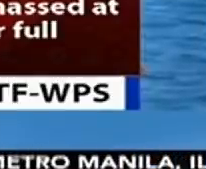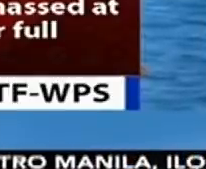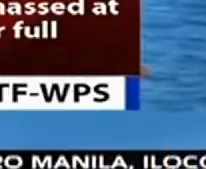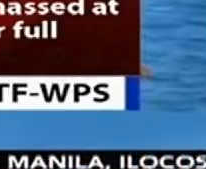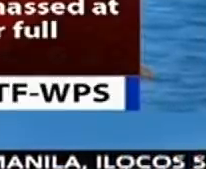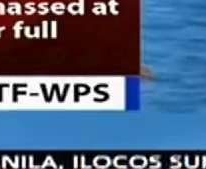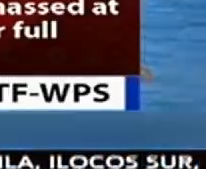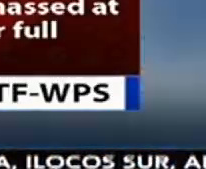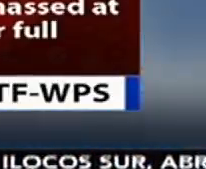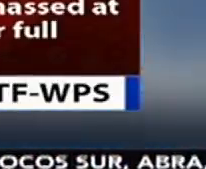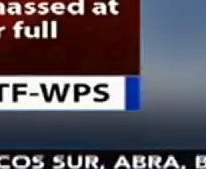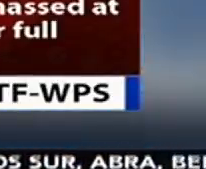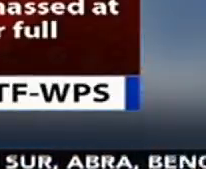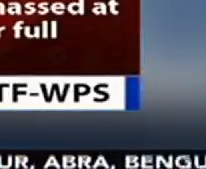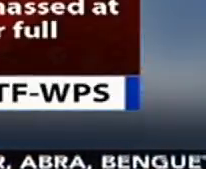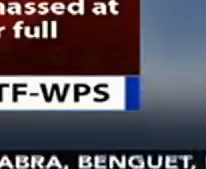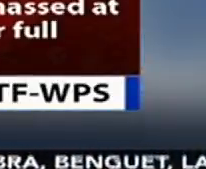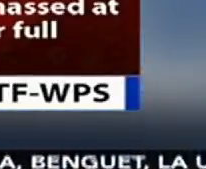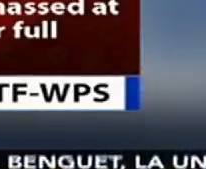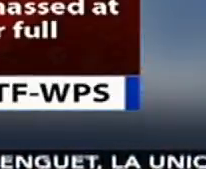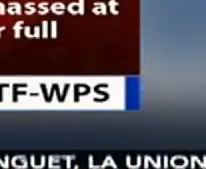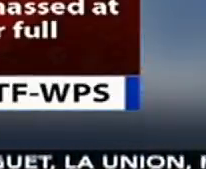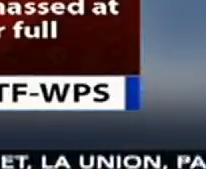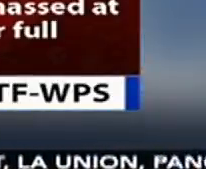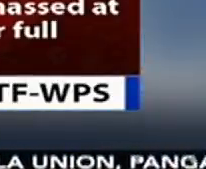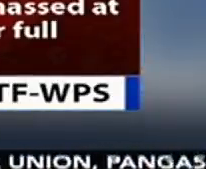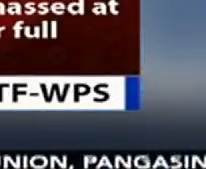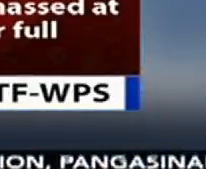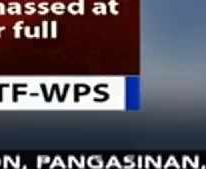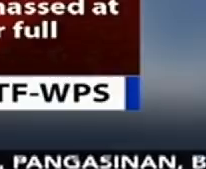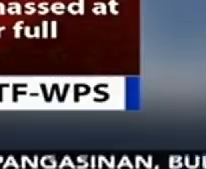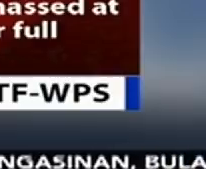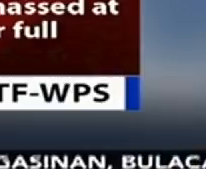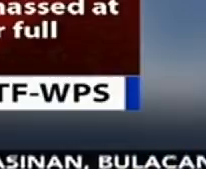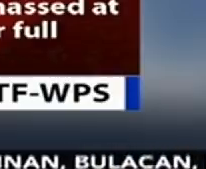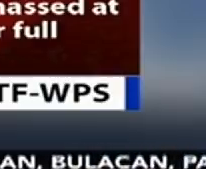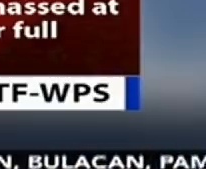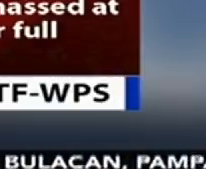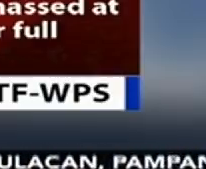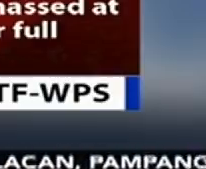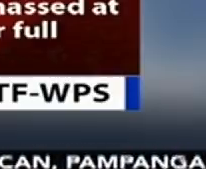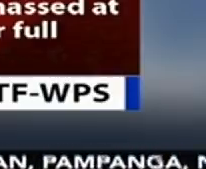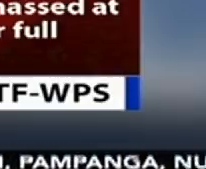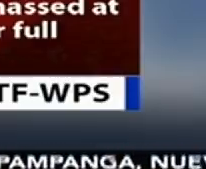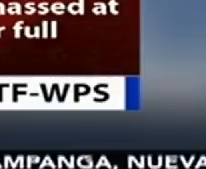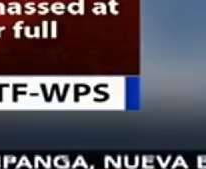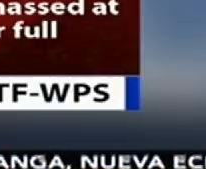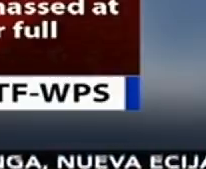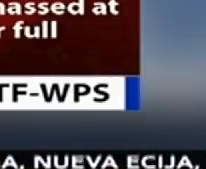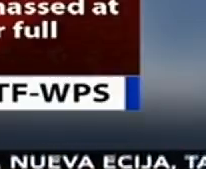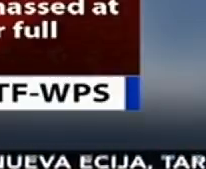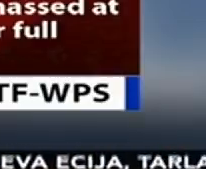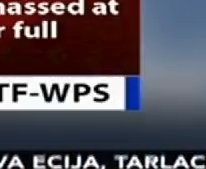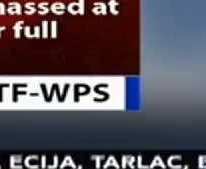ng magandang panahon, nagkumpulan daw ang fishing vessels sa lugar kahit hindi nakita na nagsasagawa ng aktwal na pangingisda. Lagi rin